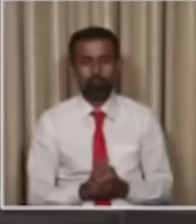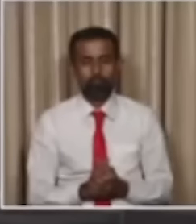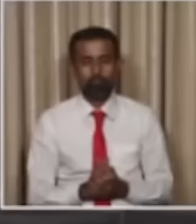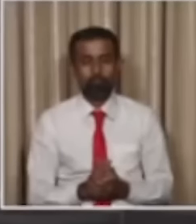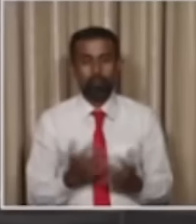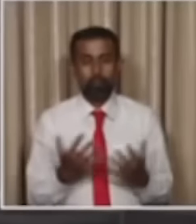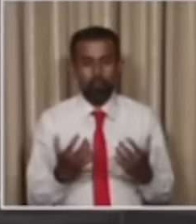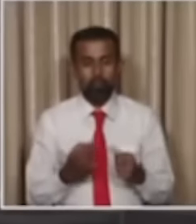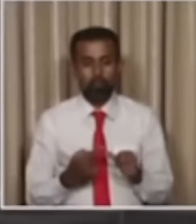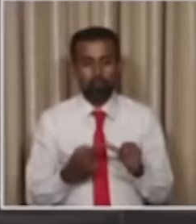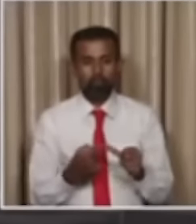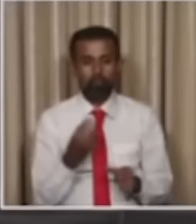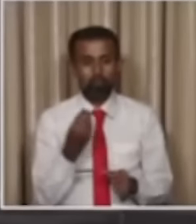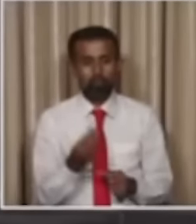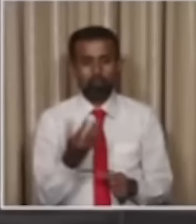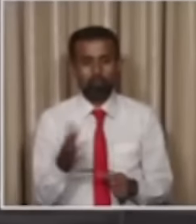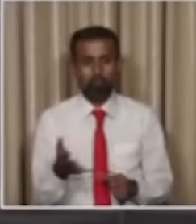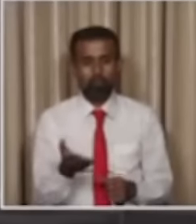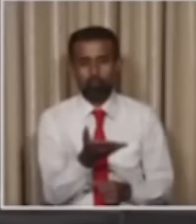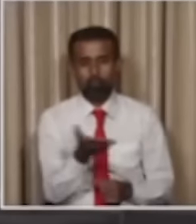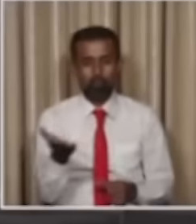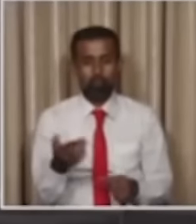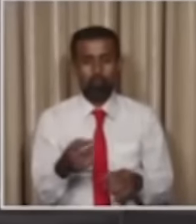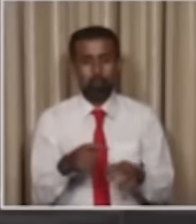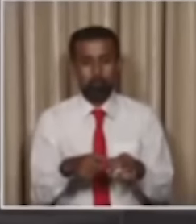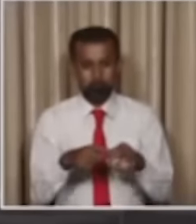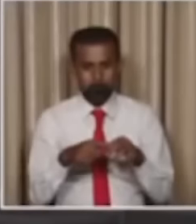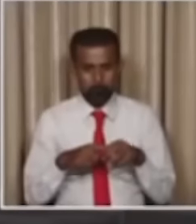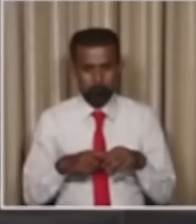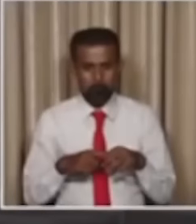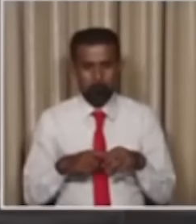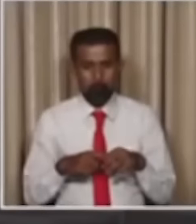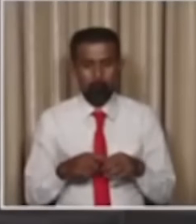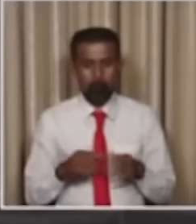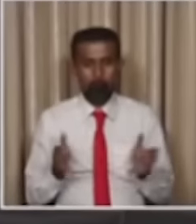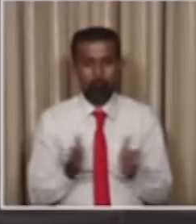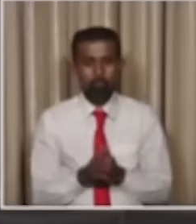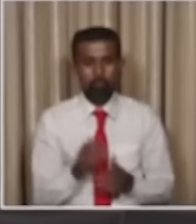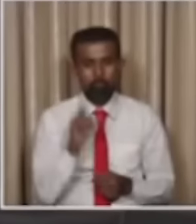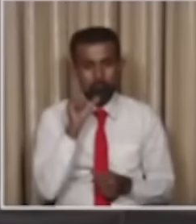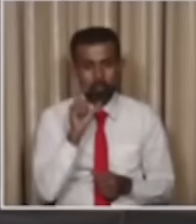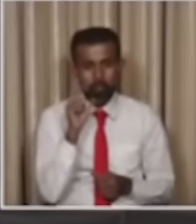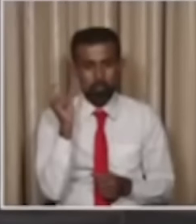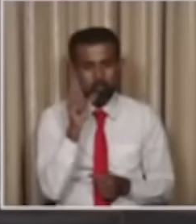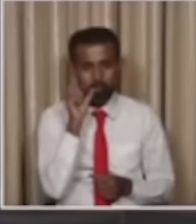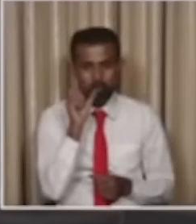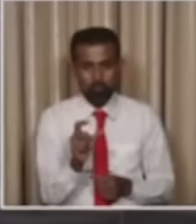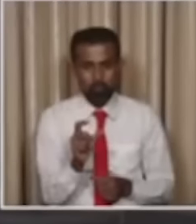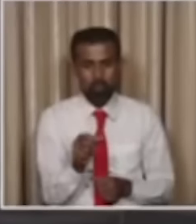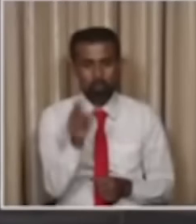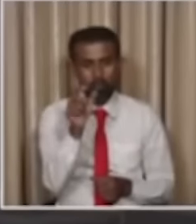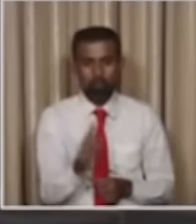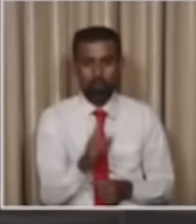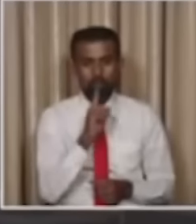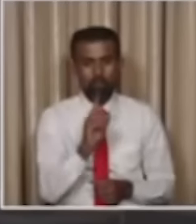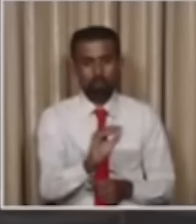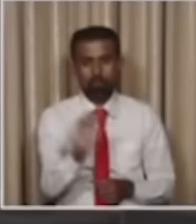අවශ්‍ය උත්තර දුන්නා. ඔබතුමා ආපු ප්‍රශ්නේ ඒ ටිකත් මම හොයලා මේ ඔබතුමාට